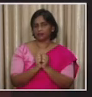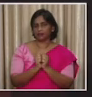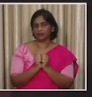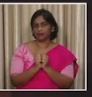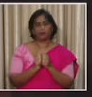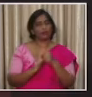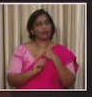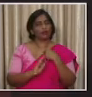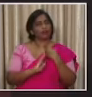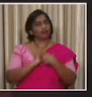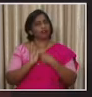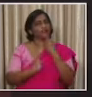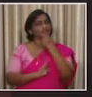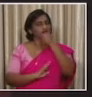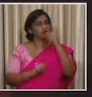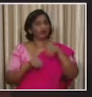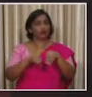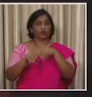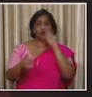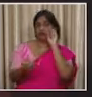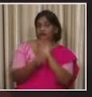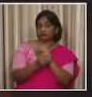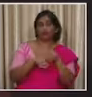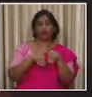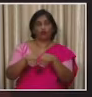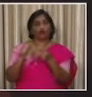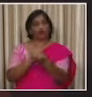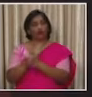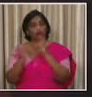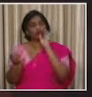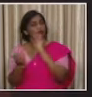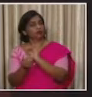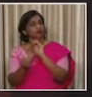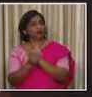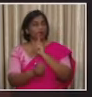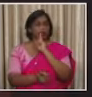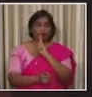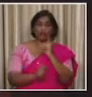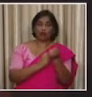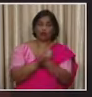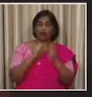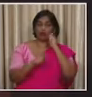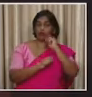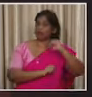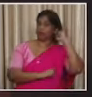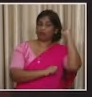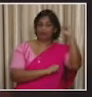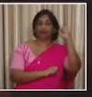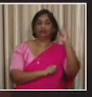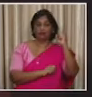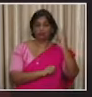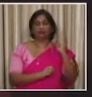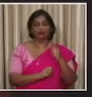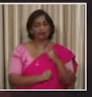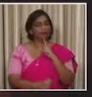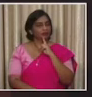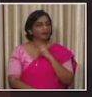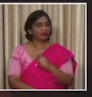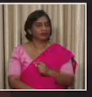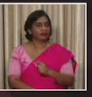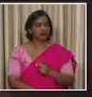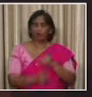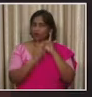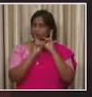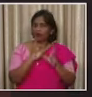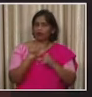දැන් රටවටේම ගිහිල්ලා කියනවා ගොවියා රකින්නවා, කෘෂිකර්මාන්තය රකින්නවා, ගොවි ජනතාව රජ කරන්නට ඕන.